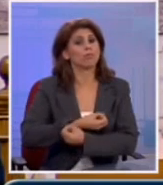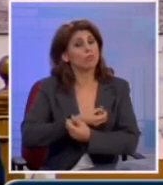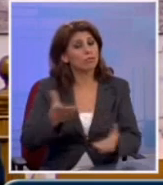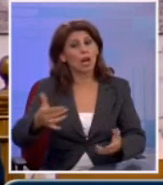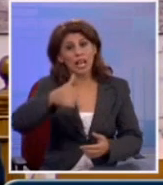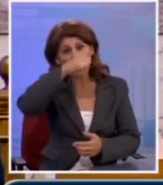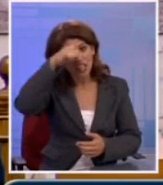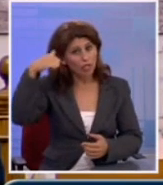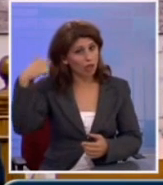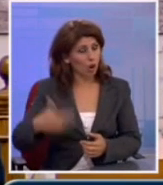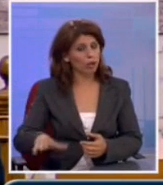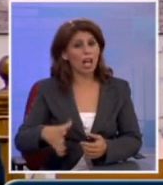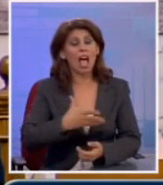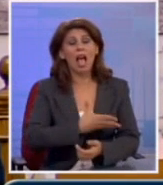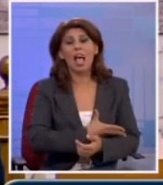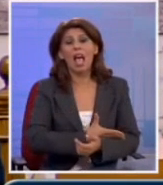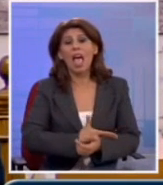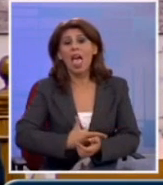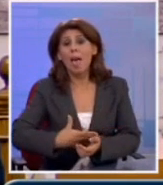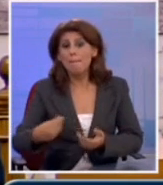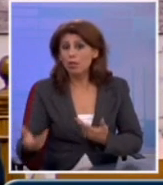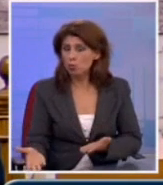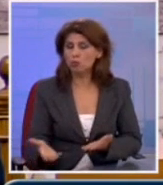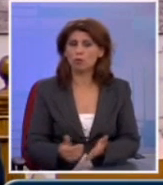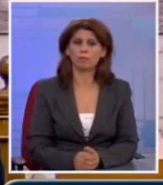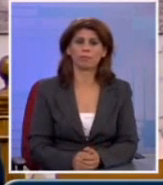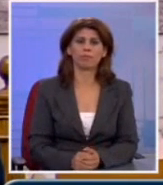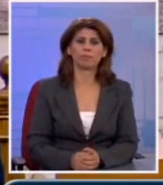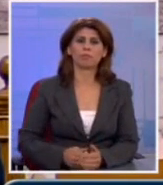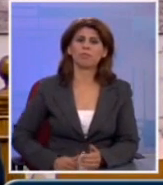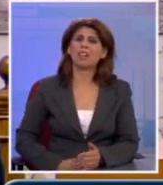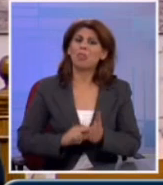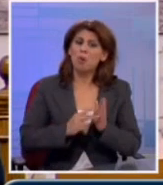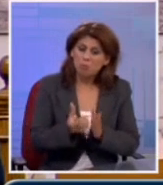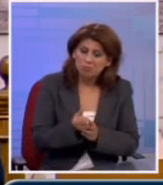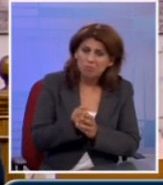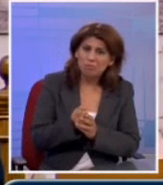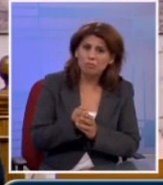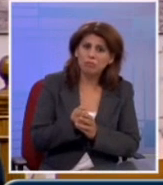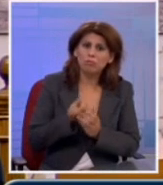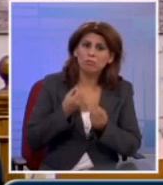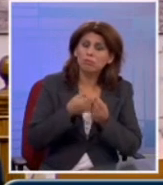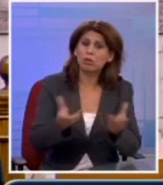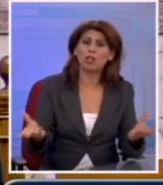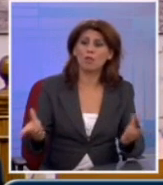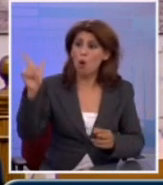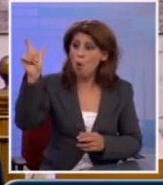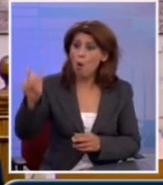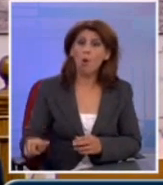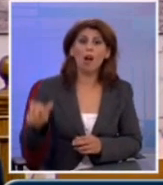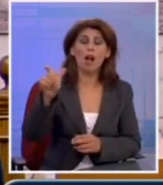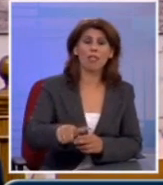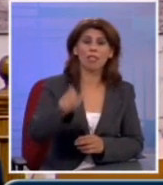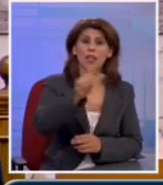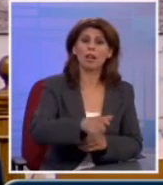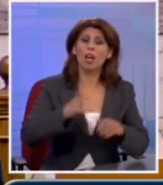τον ιδρώτα τους, το αίμα τους, το υστέρημά τους, που ένας προς έναν μπορούν